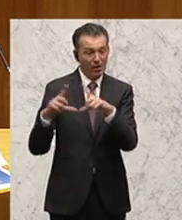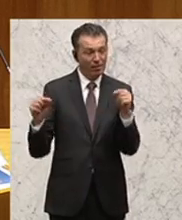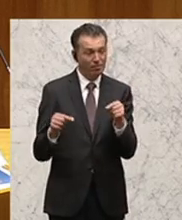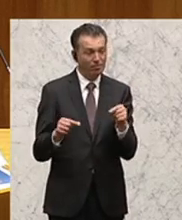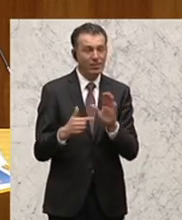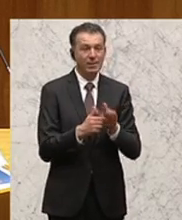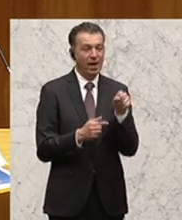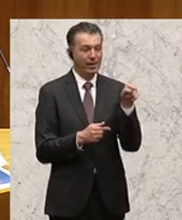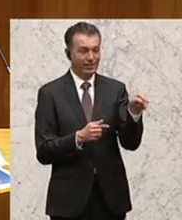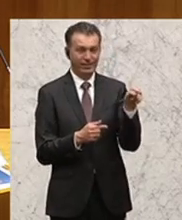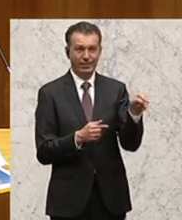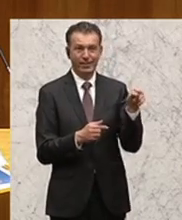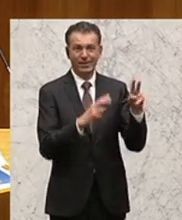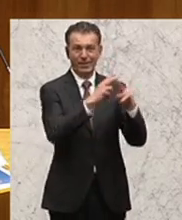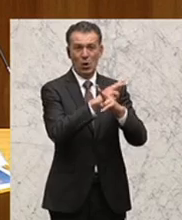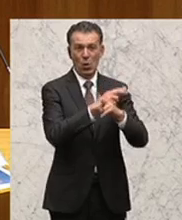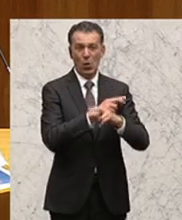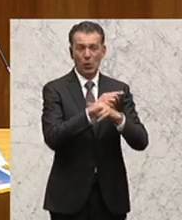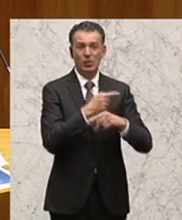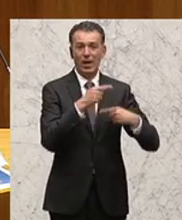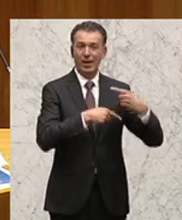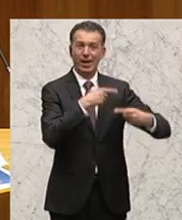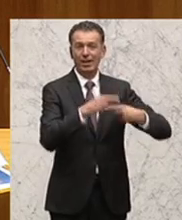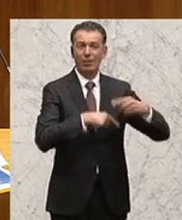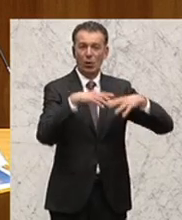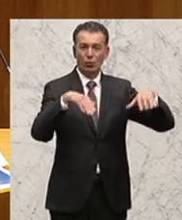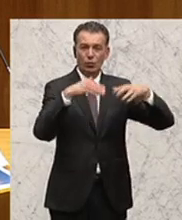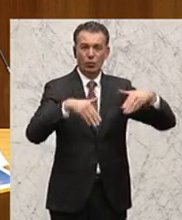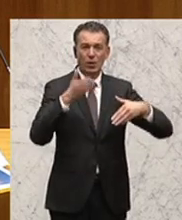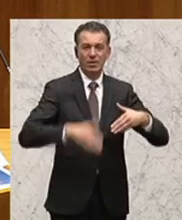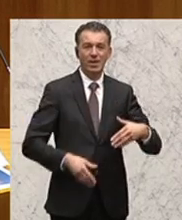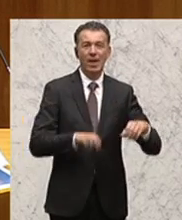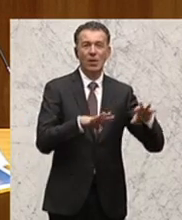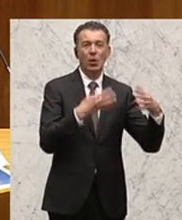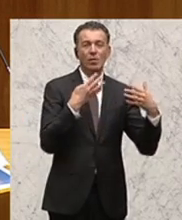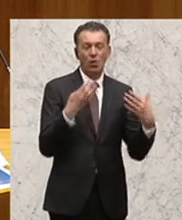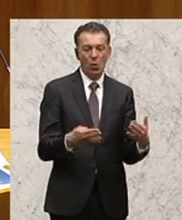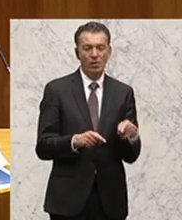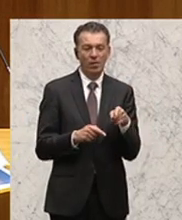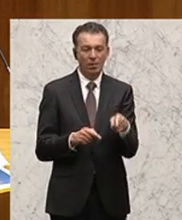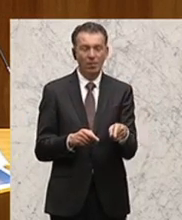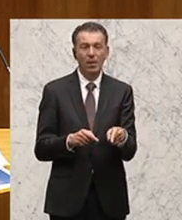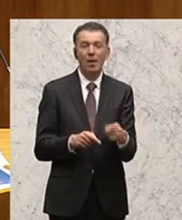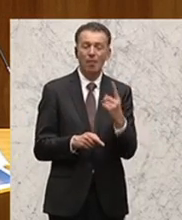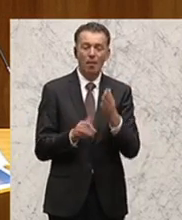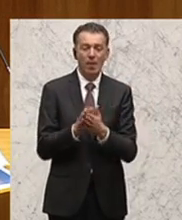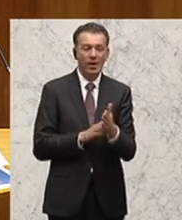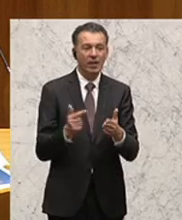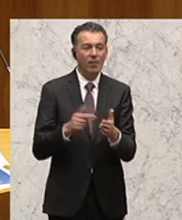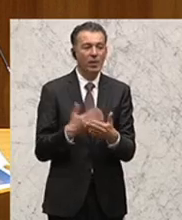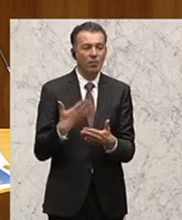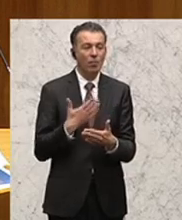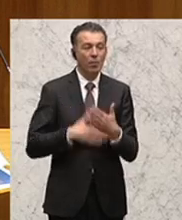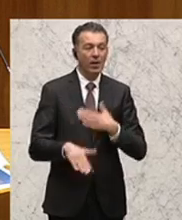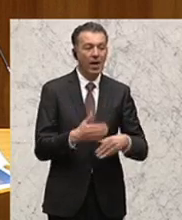der Treibhausgasemissionen in Österreich seit 1990. Sie beschäftigen sich hier nur seit dem Zeitjahr ab 2005. Ich gebe es